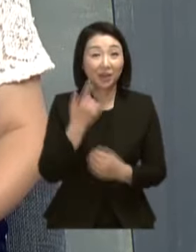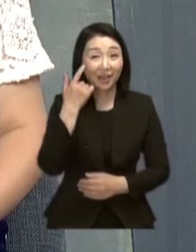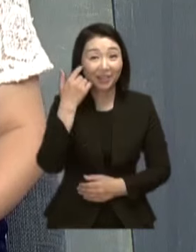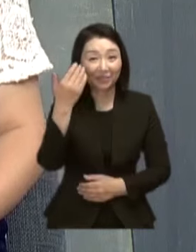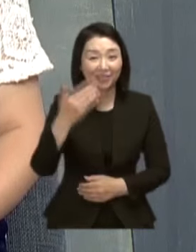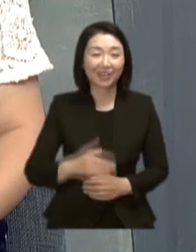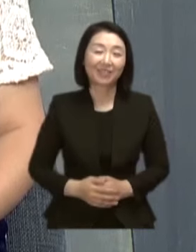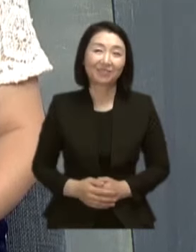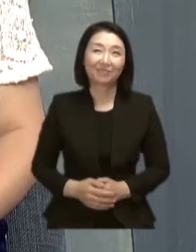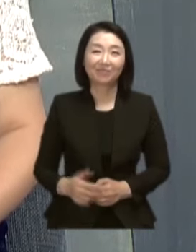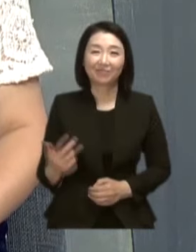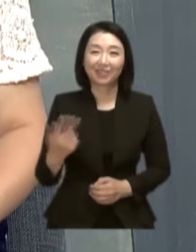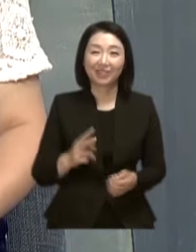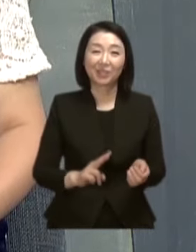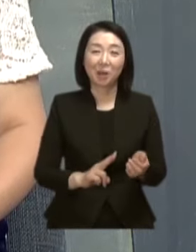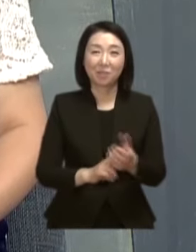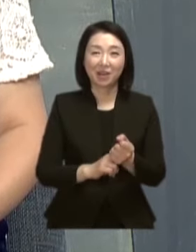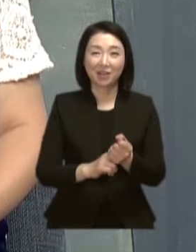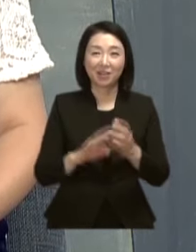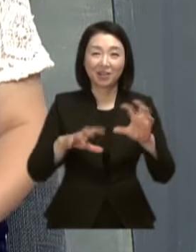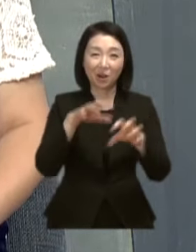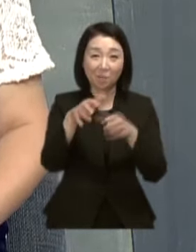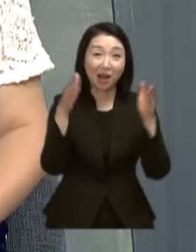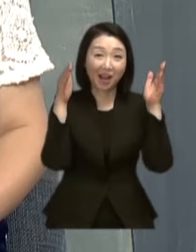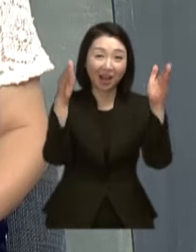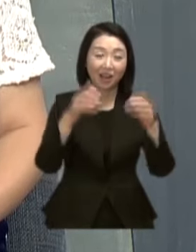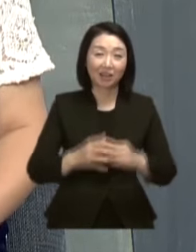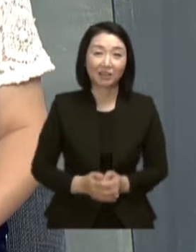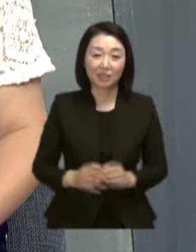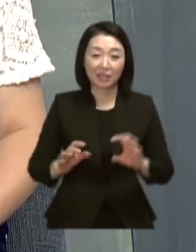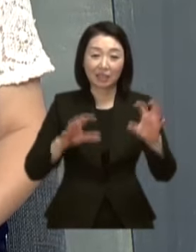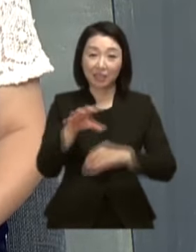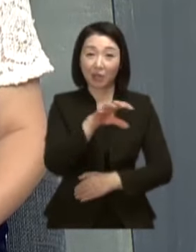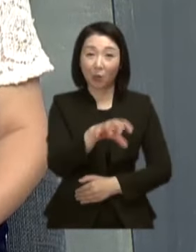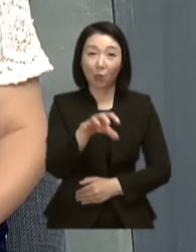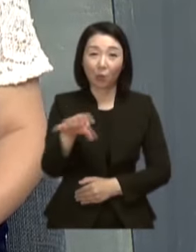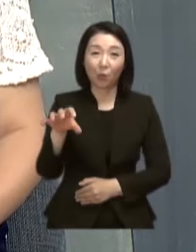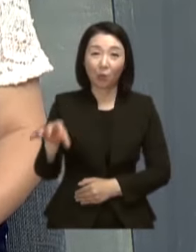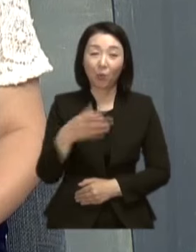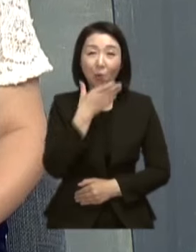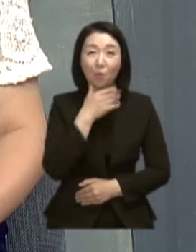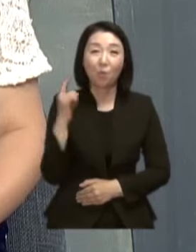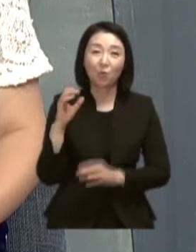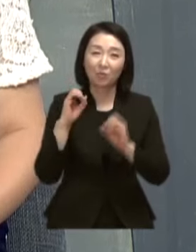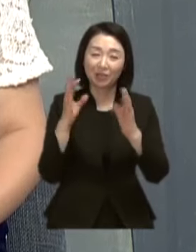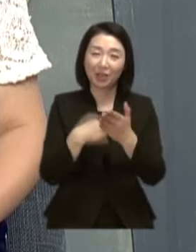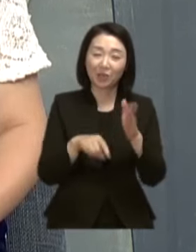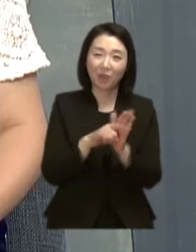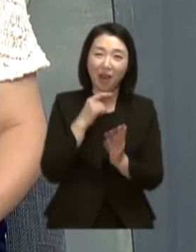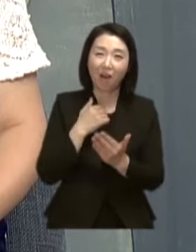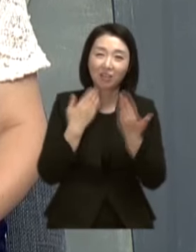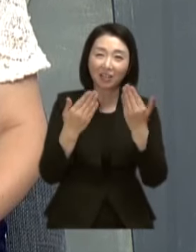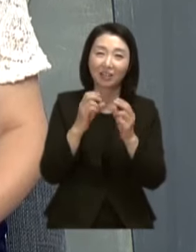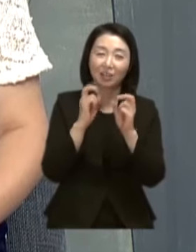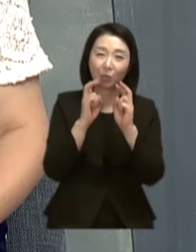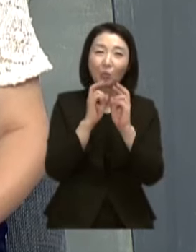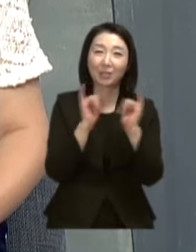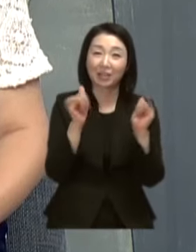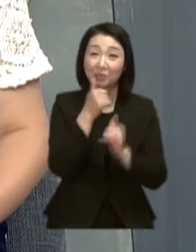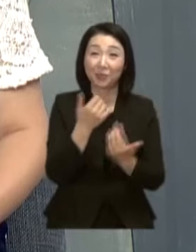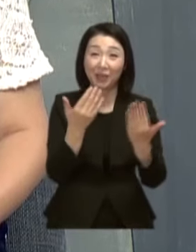평안하셨습니까? 7천 미라클 열방을 향하여 시간입니다. 세계 열방의 선교지에서 복음을 전하기 위해 헌신하는 선교사님들을